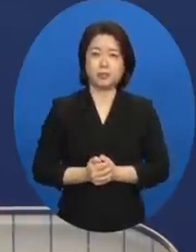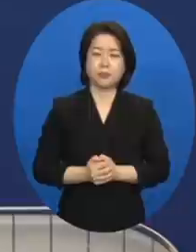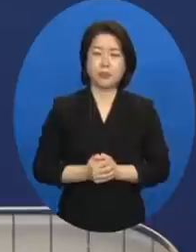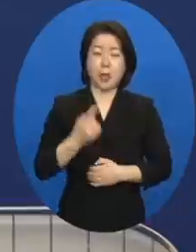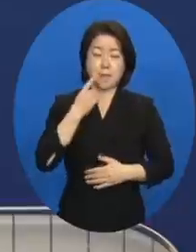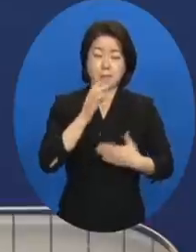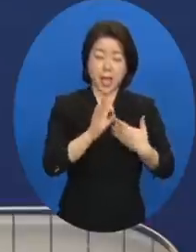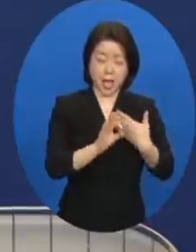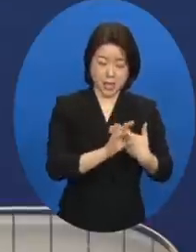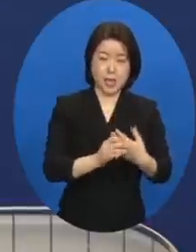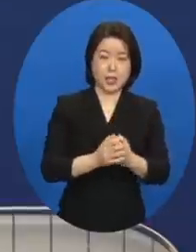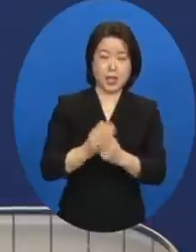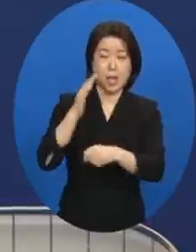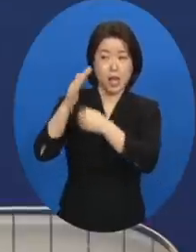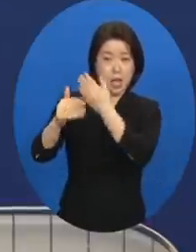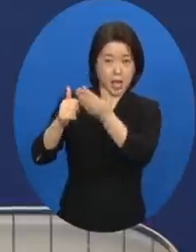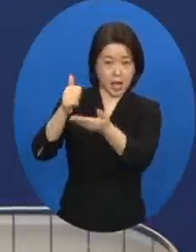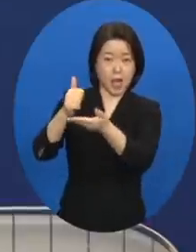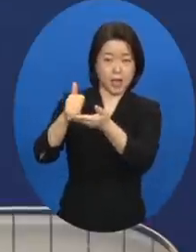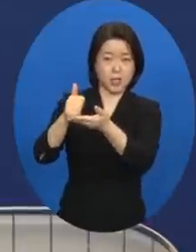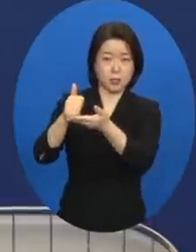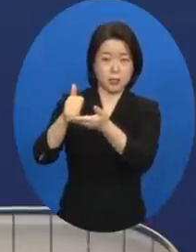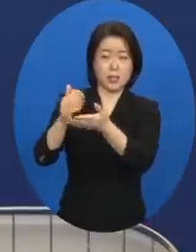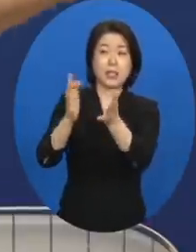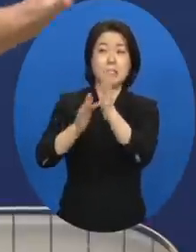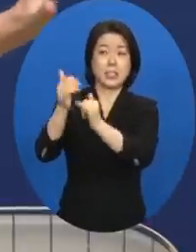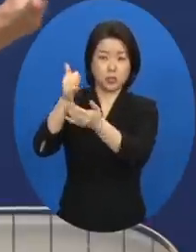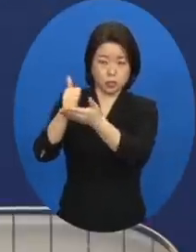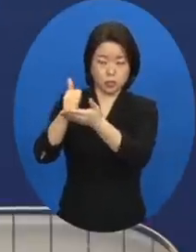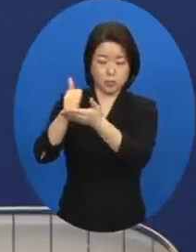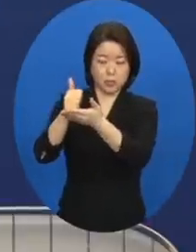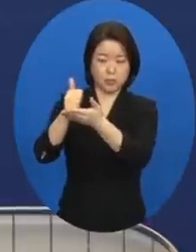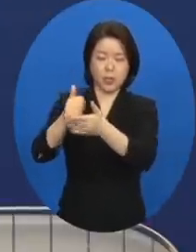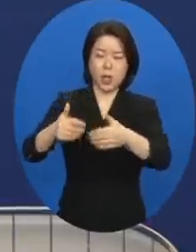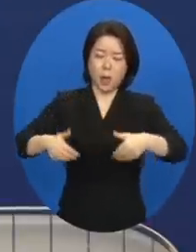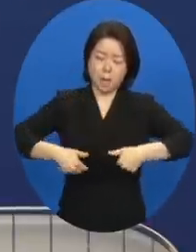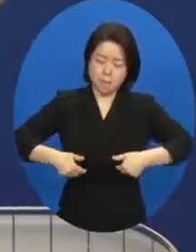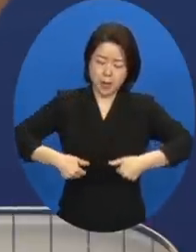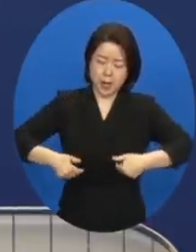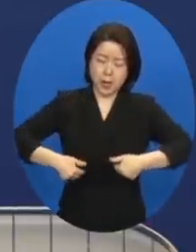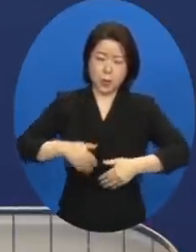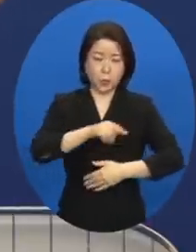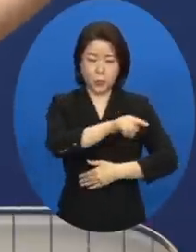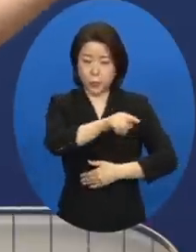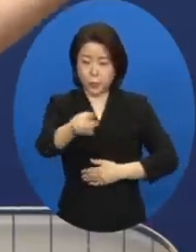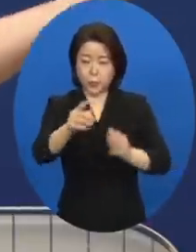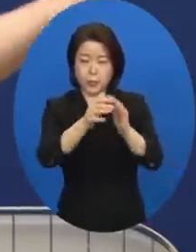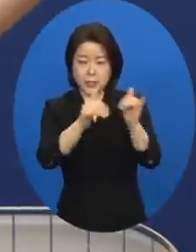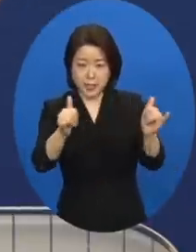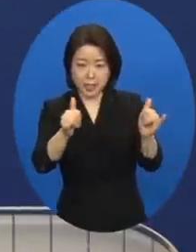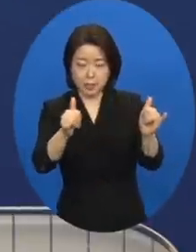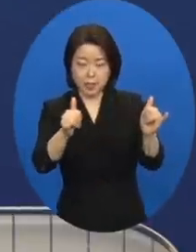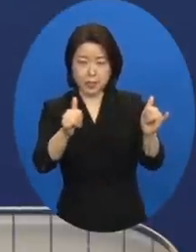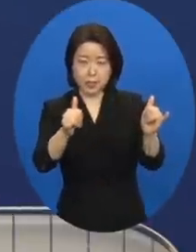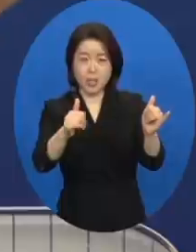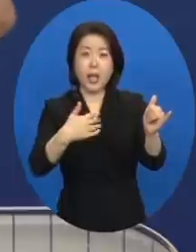만약에 하나님이 예수님이 필요한 사람들을 내 곁에